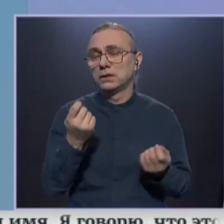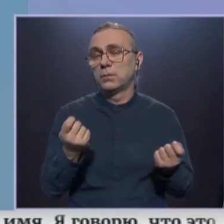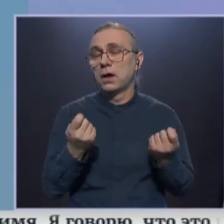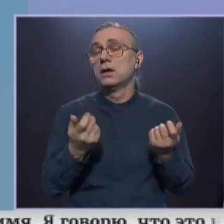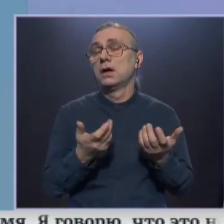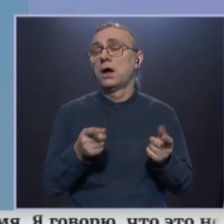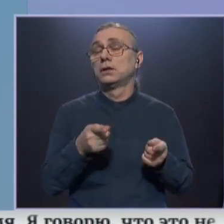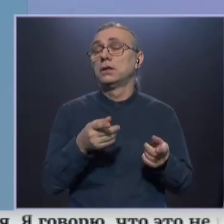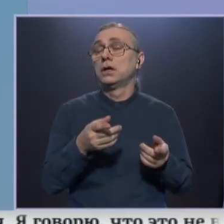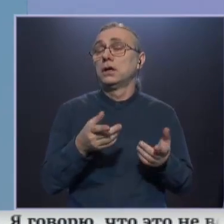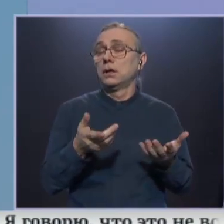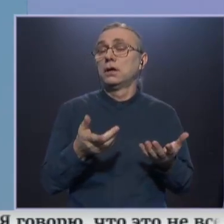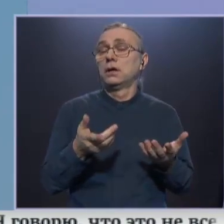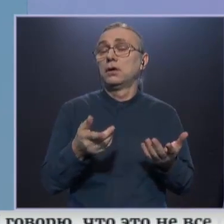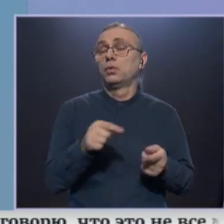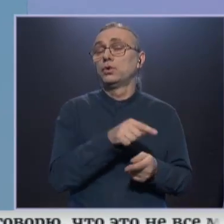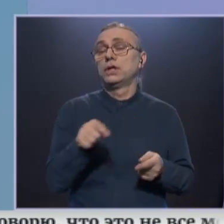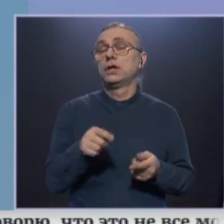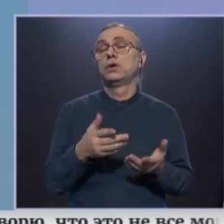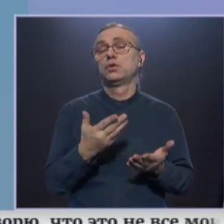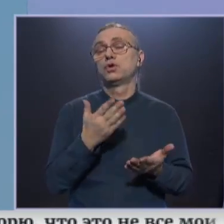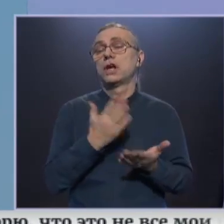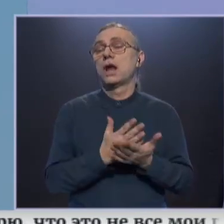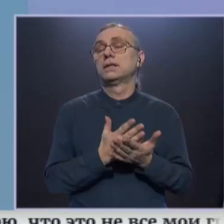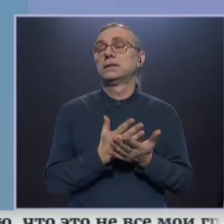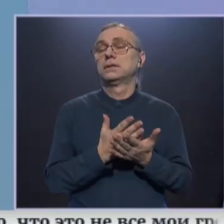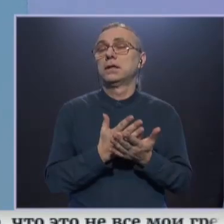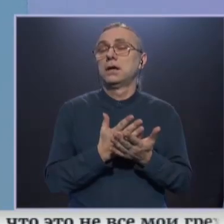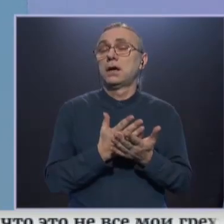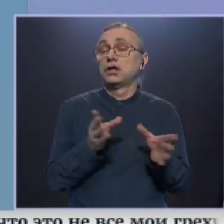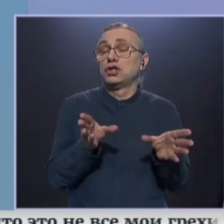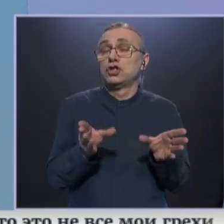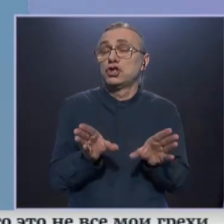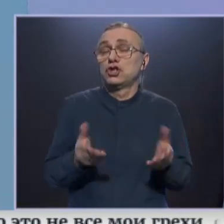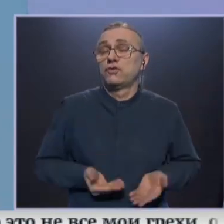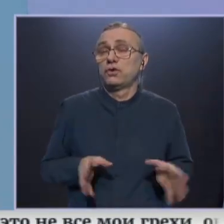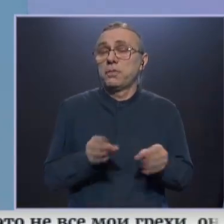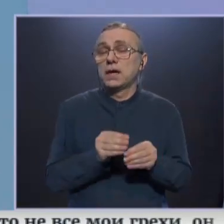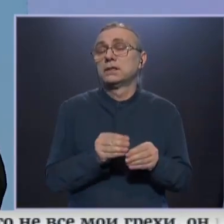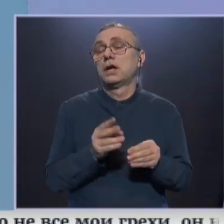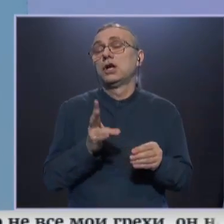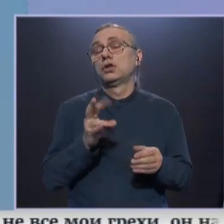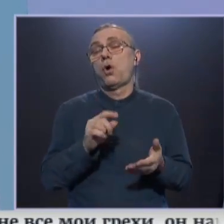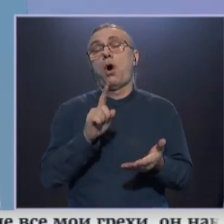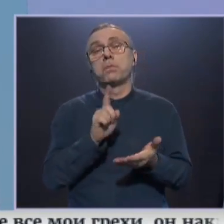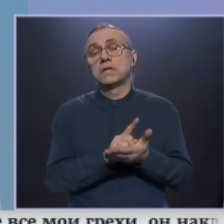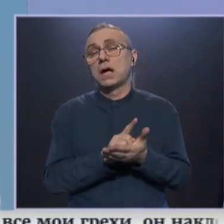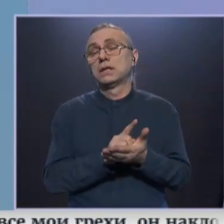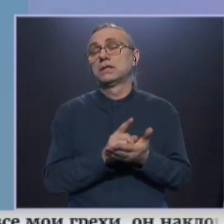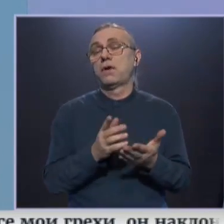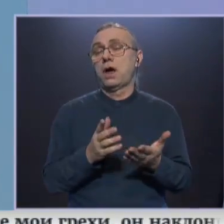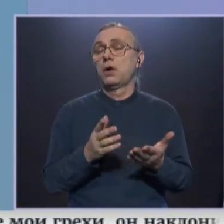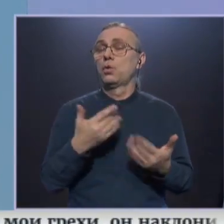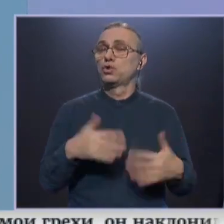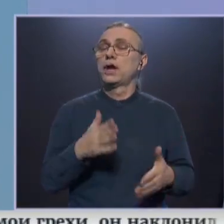одной семьей, но уже обязательства по разрыву, например, есть. То есть, если уже в этот момент разволнена, вот такая помолвка, можно сказать,